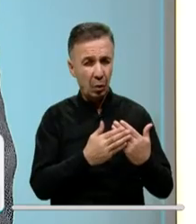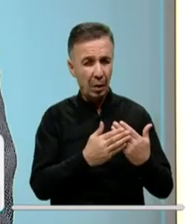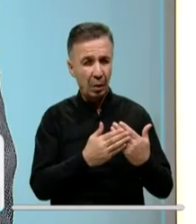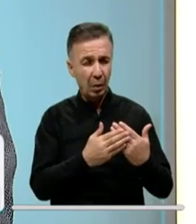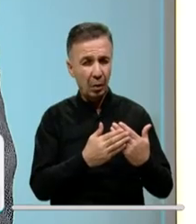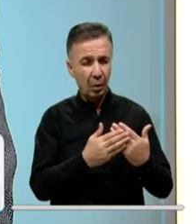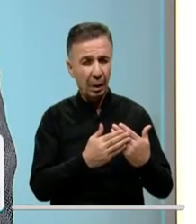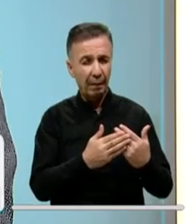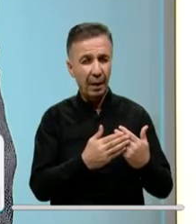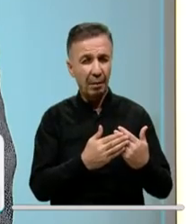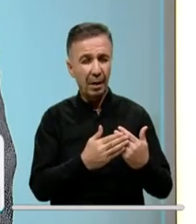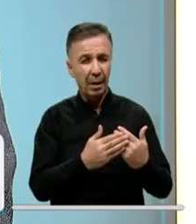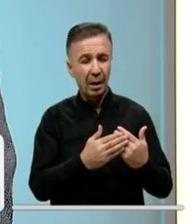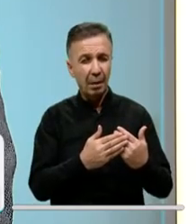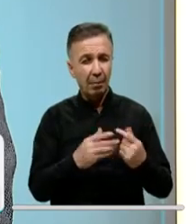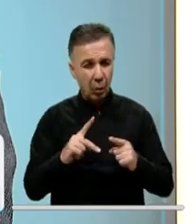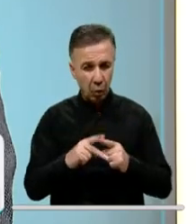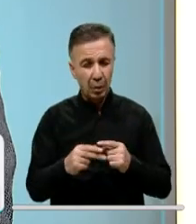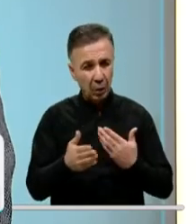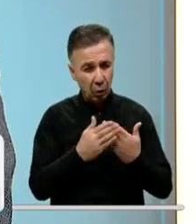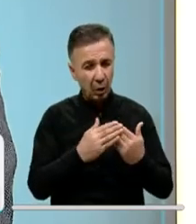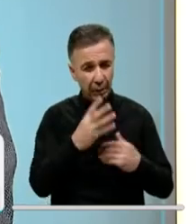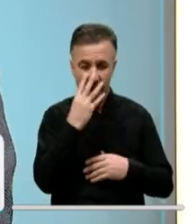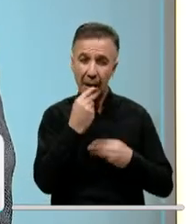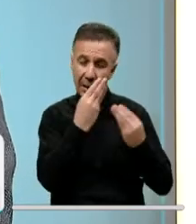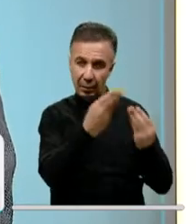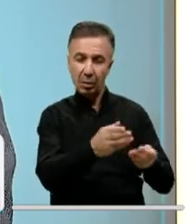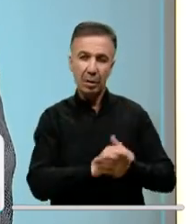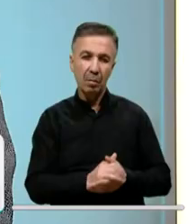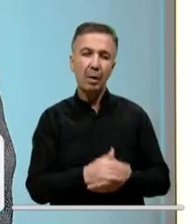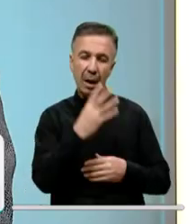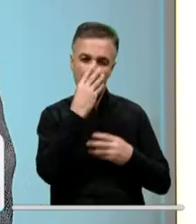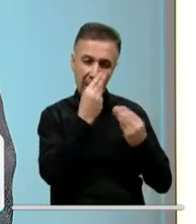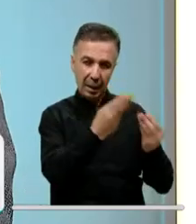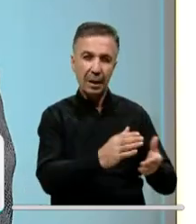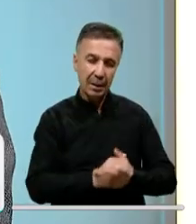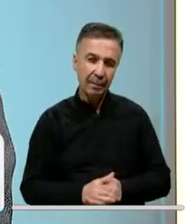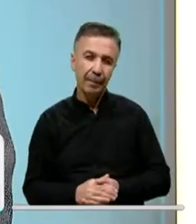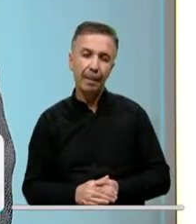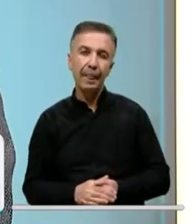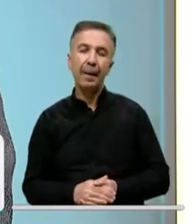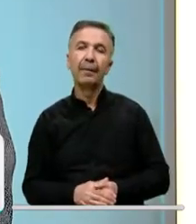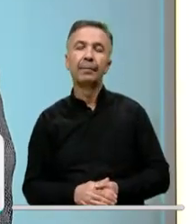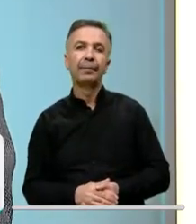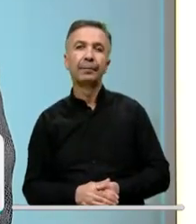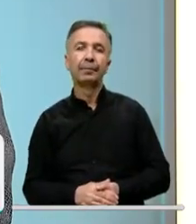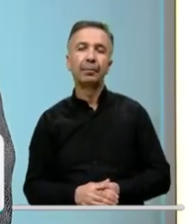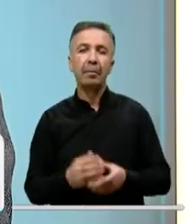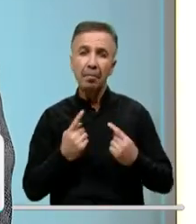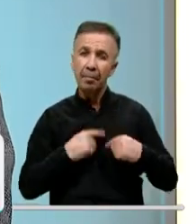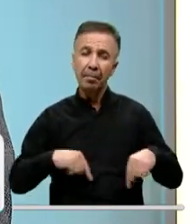sünnet düğününe veya bir şekilde bir hediye götürüyorsak, bunun adı hediye ise... Efendim